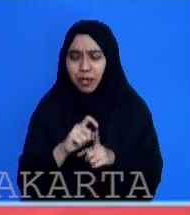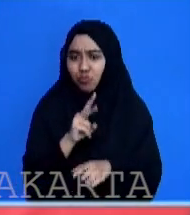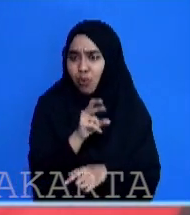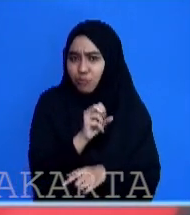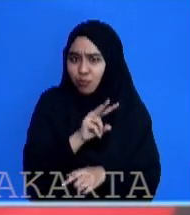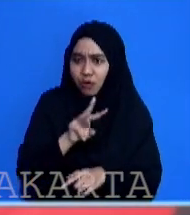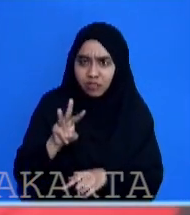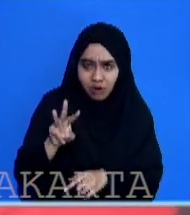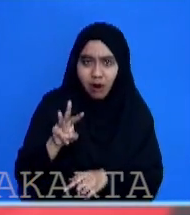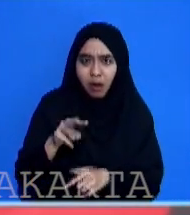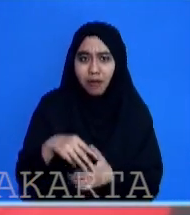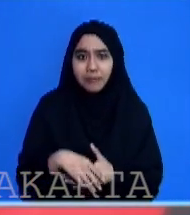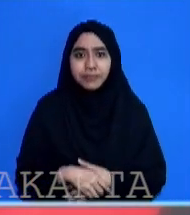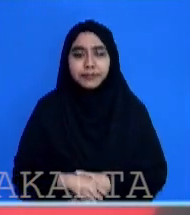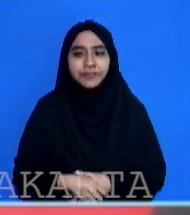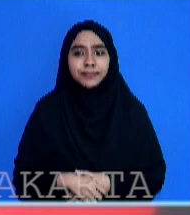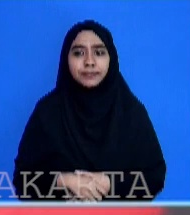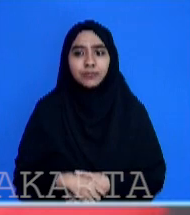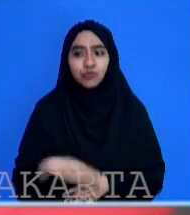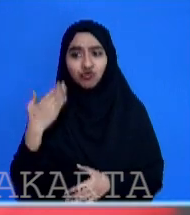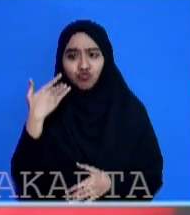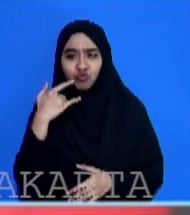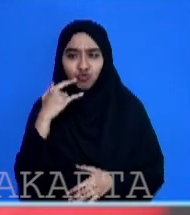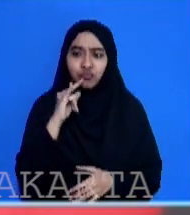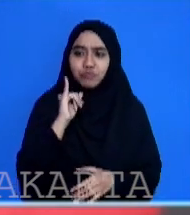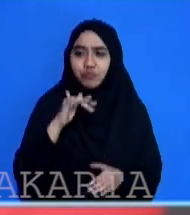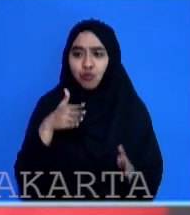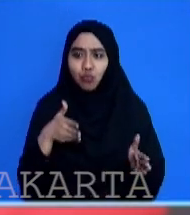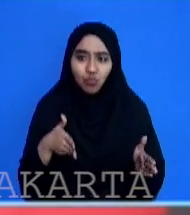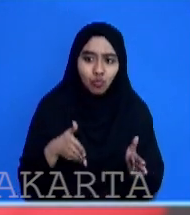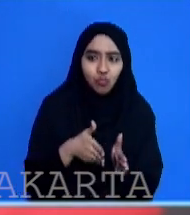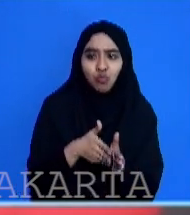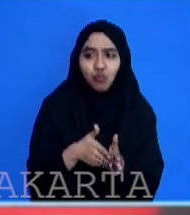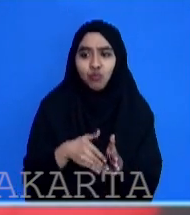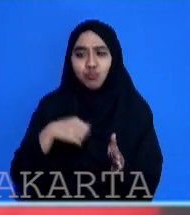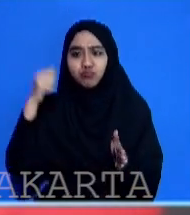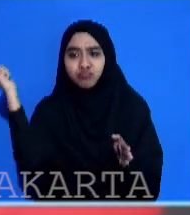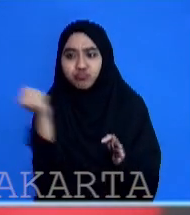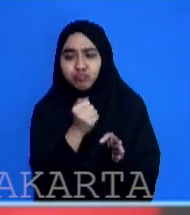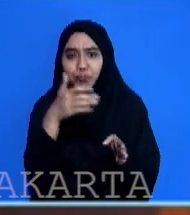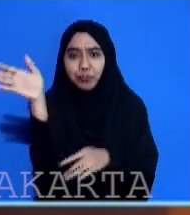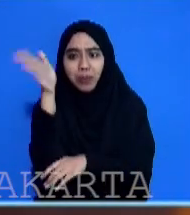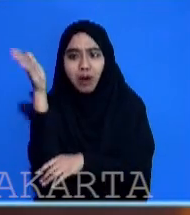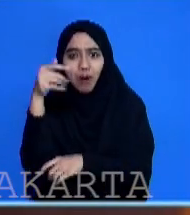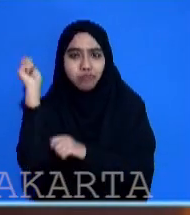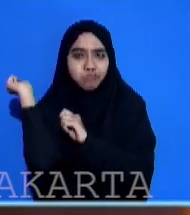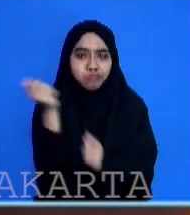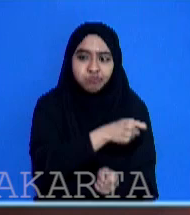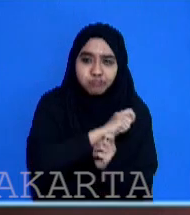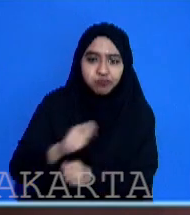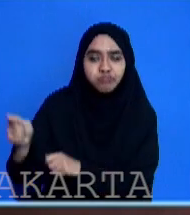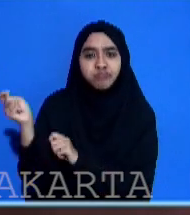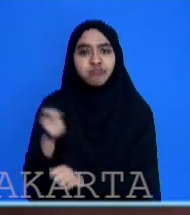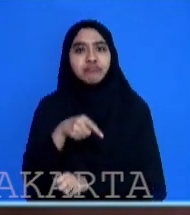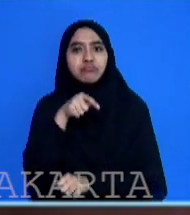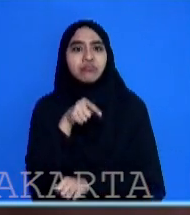2023 saat itu para pelaku melintas di kampung dan melakukan perusakan bendera Salah satu partai yang terpasang di tepi